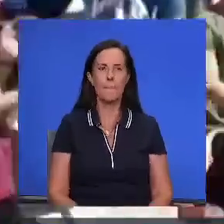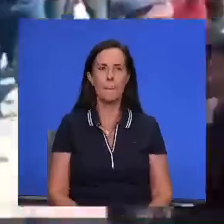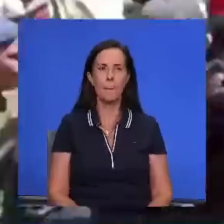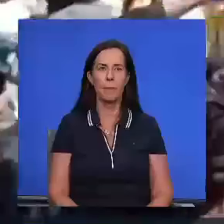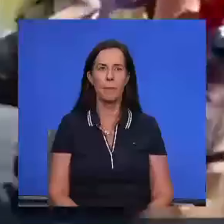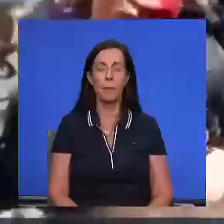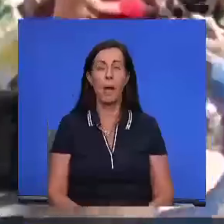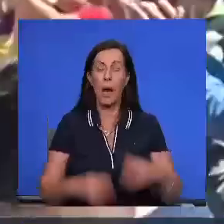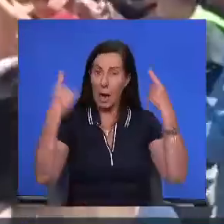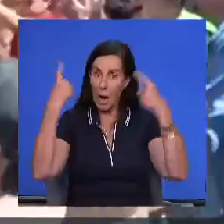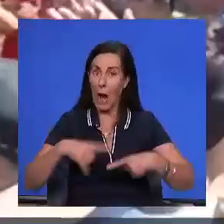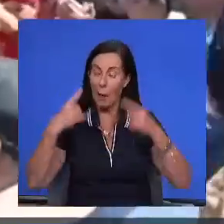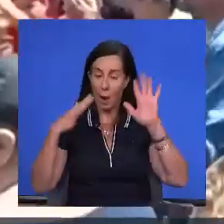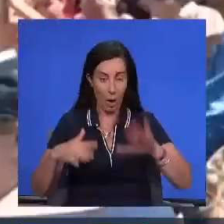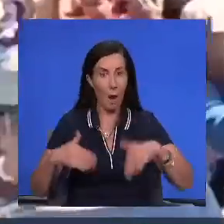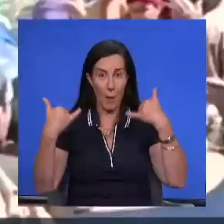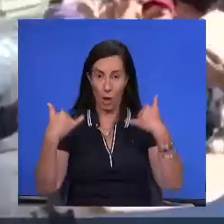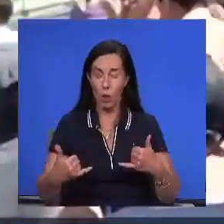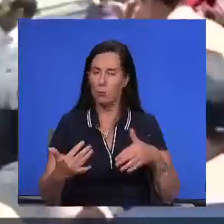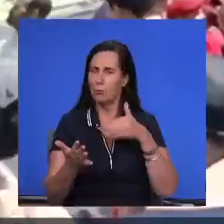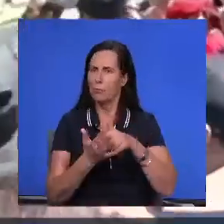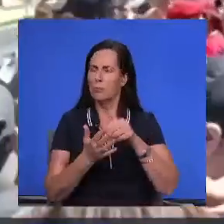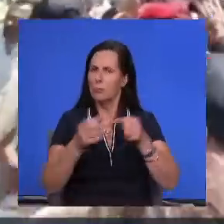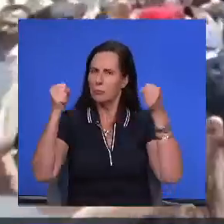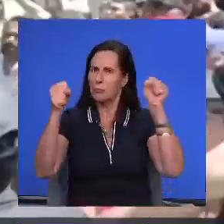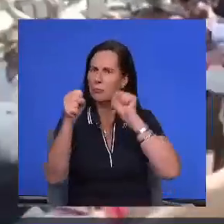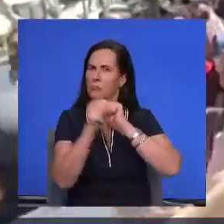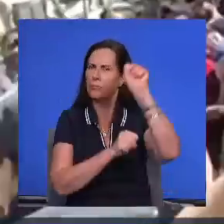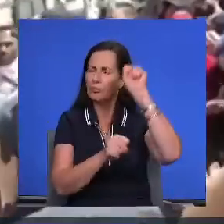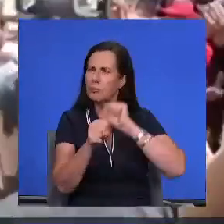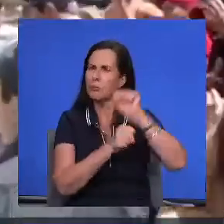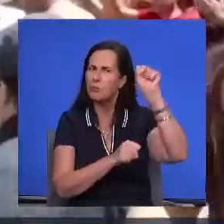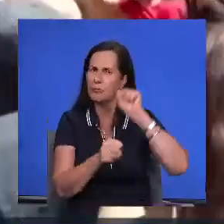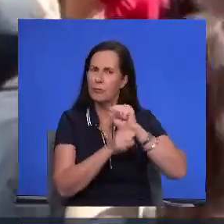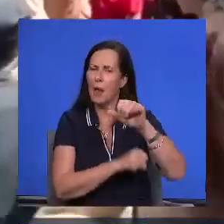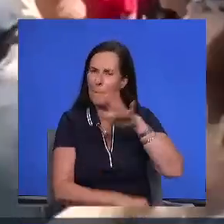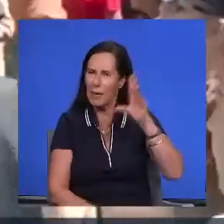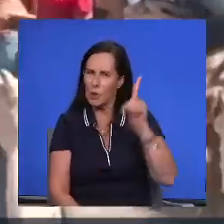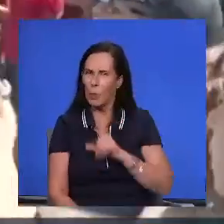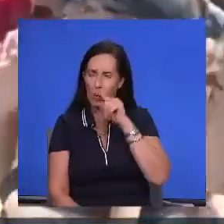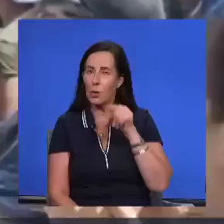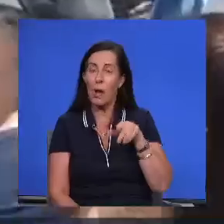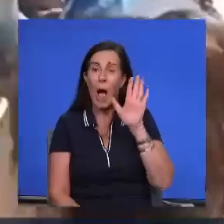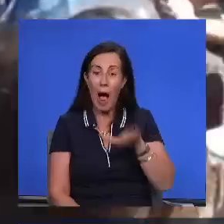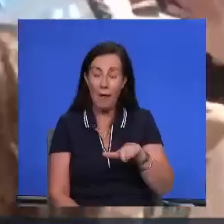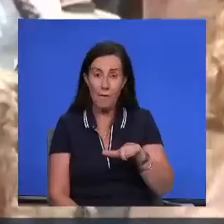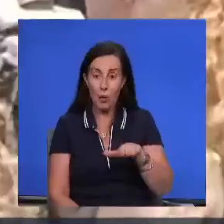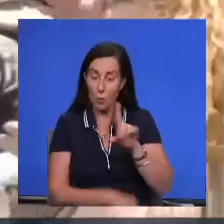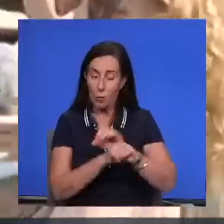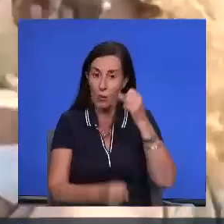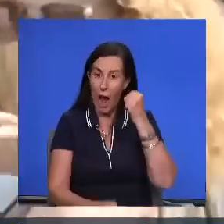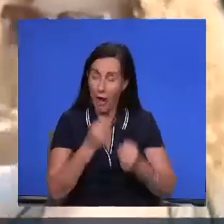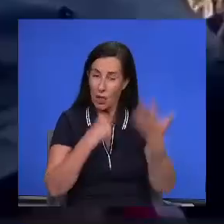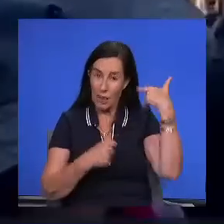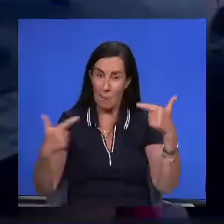במשך כמה ימים ברציפות כולל היום, נמשכת המחאה הנדירה של התושבים במחוז סוידה, שאפילו בימיו הקשים של אסד